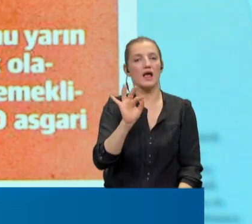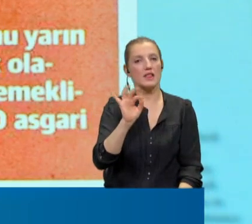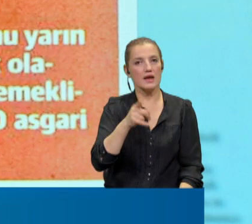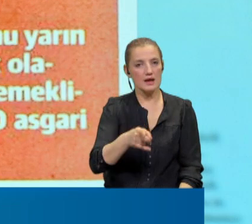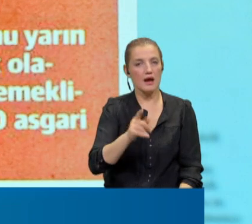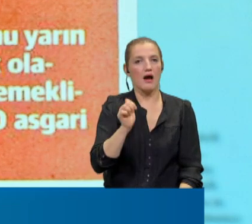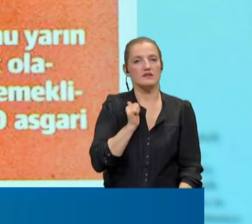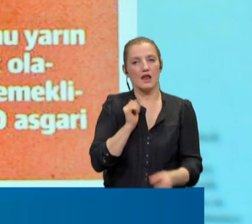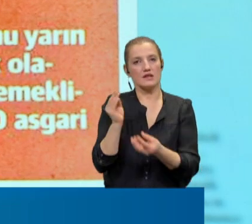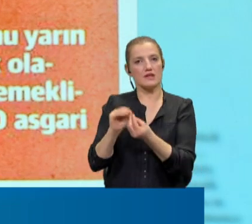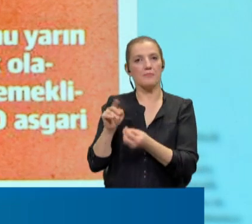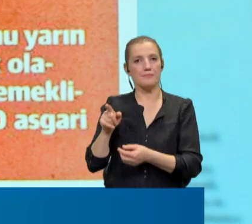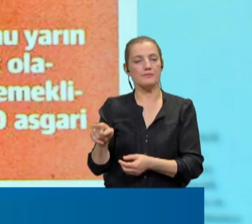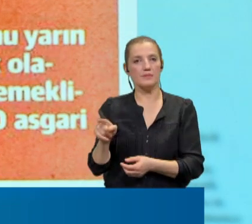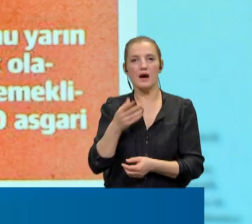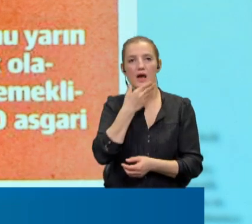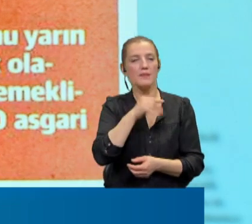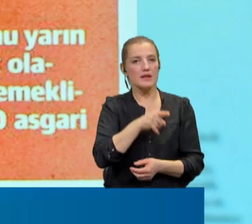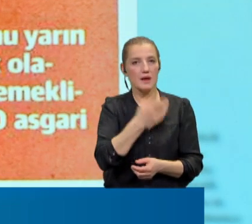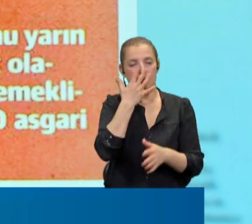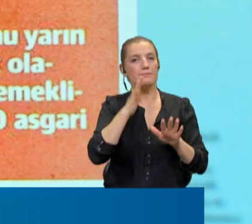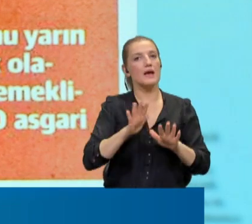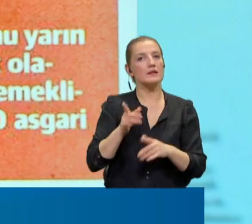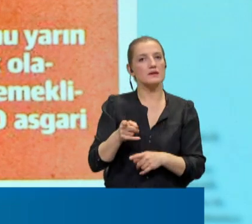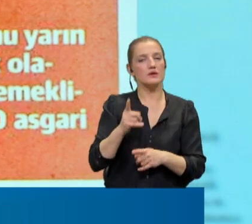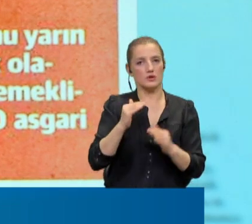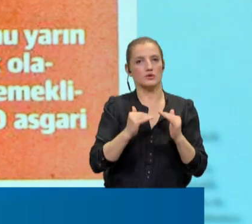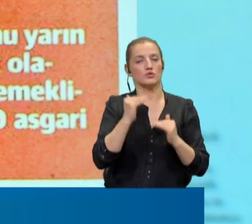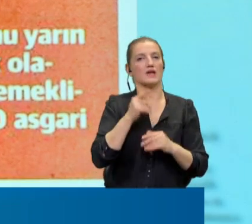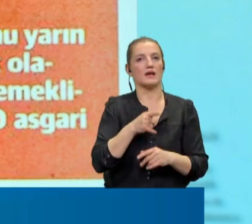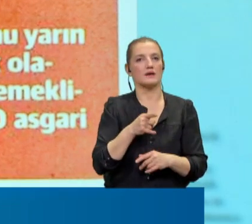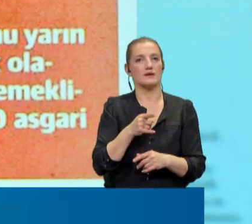asgari ücret zammı emeklilerde beklentiyi